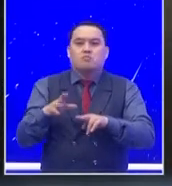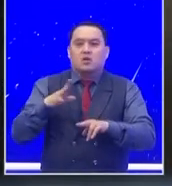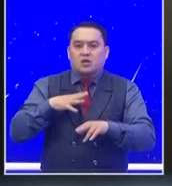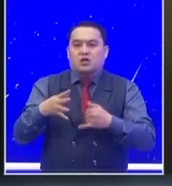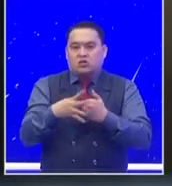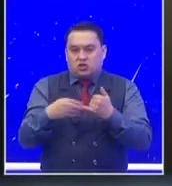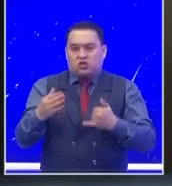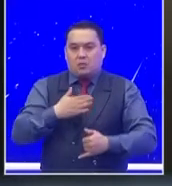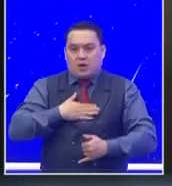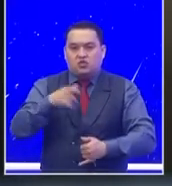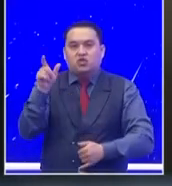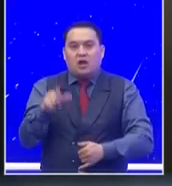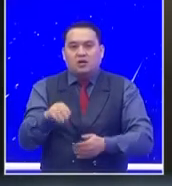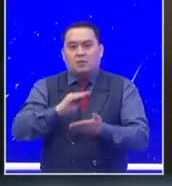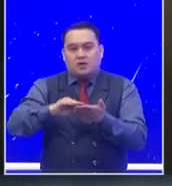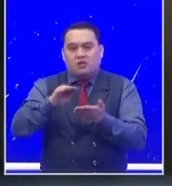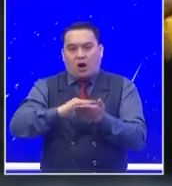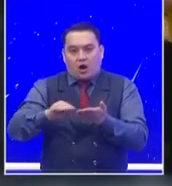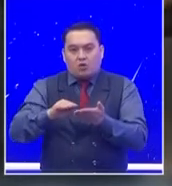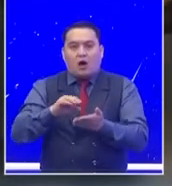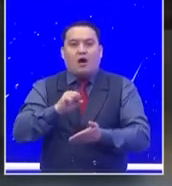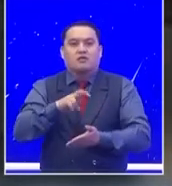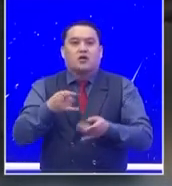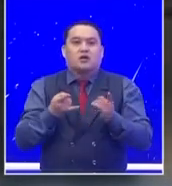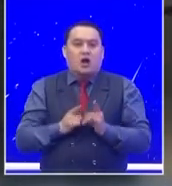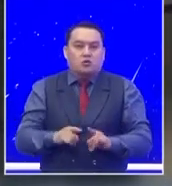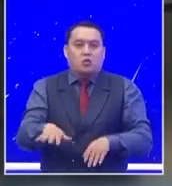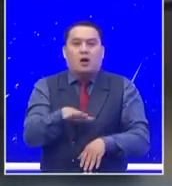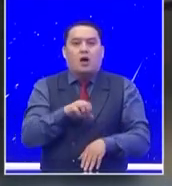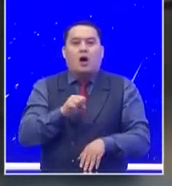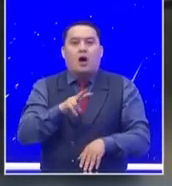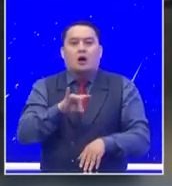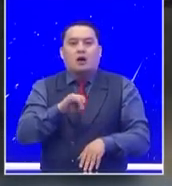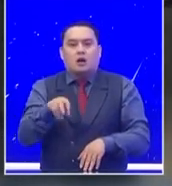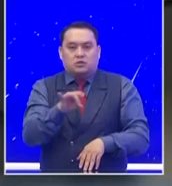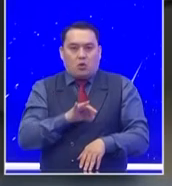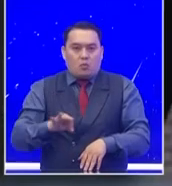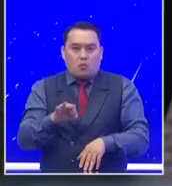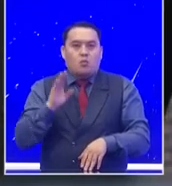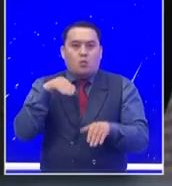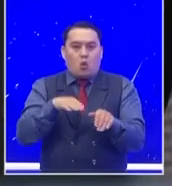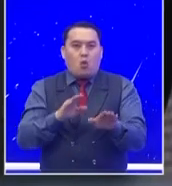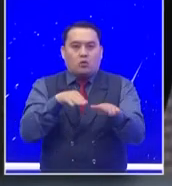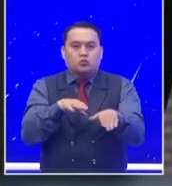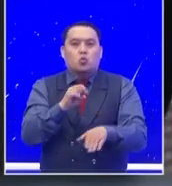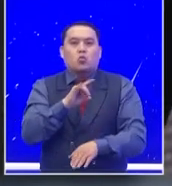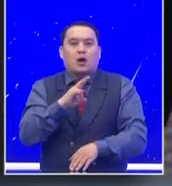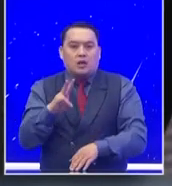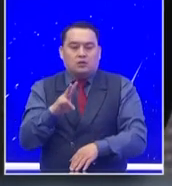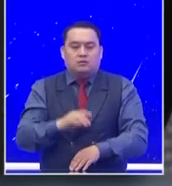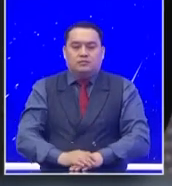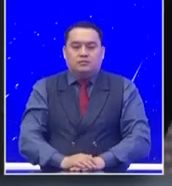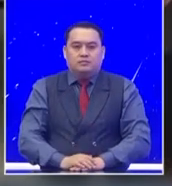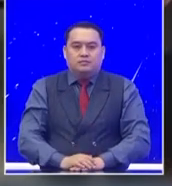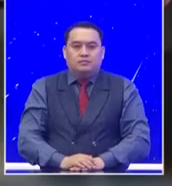нашей земле сам человек написал написавший о весту родился на берегу аральского моря и жил на севере тура на сказал